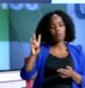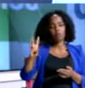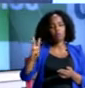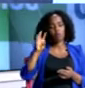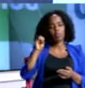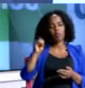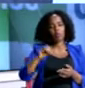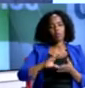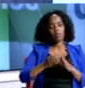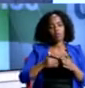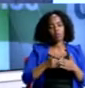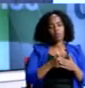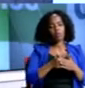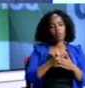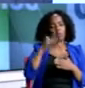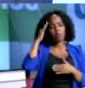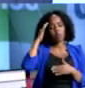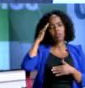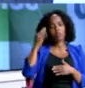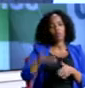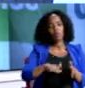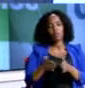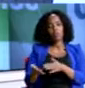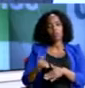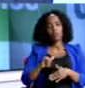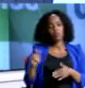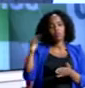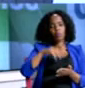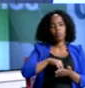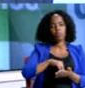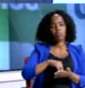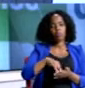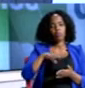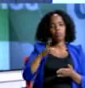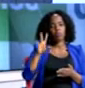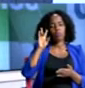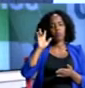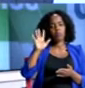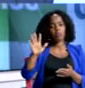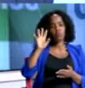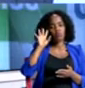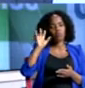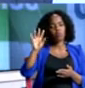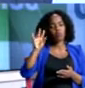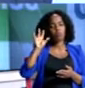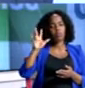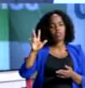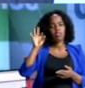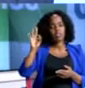torbatem akesgeunsa baremira namoni donilla akesgara kuma sheni fi besedetif soddemi segal akageeda